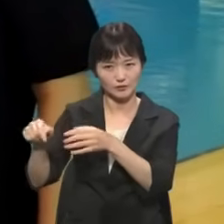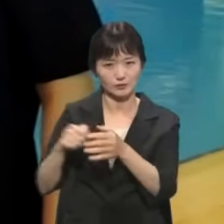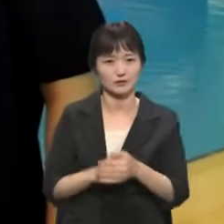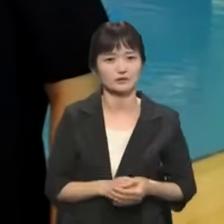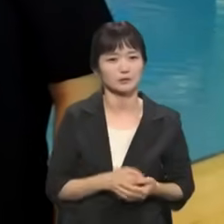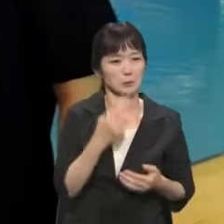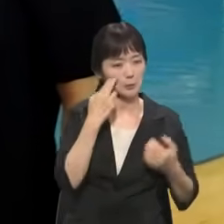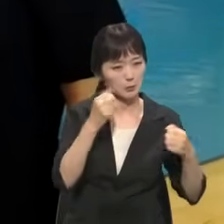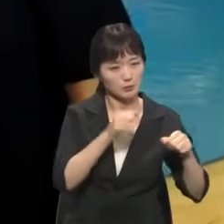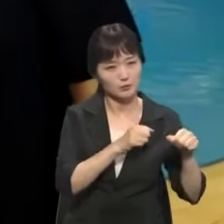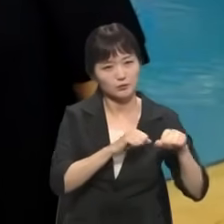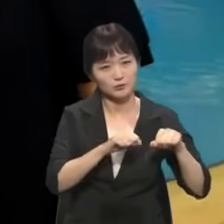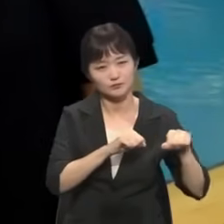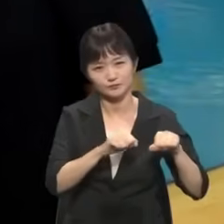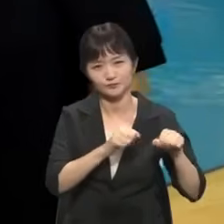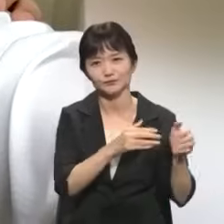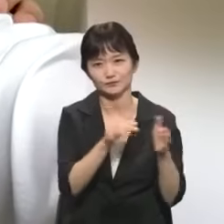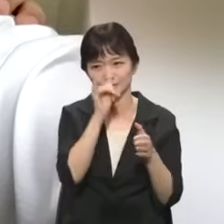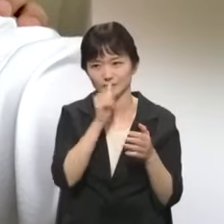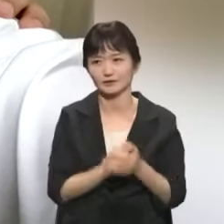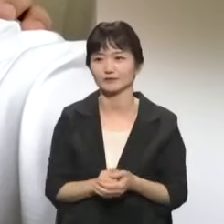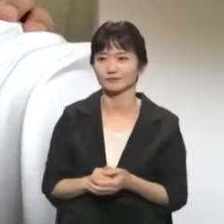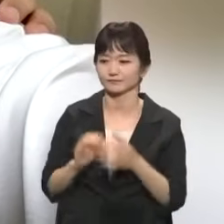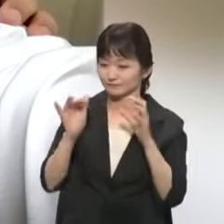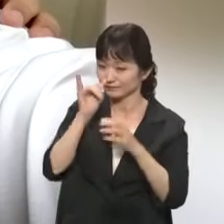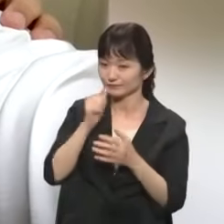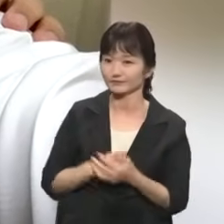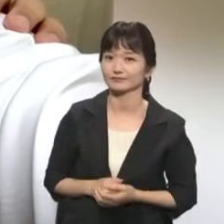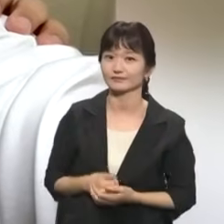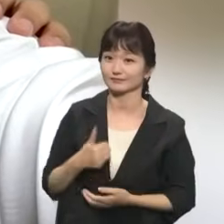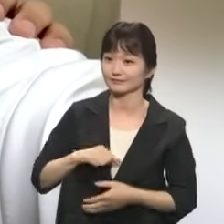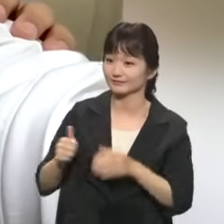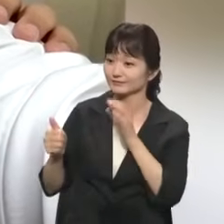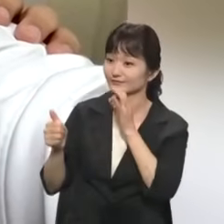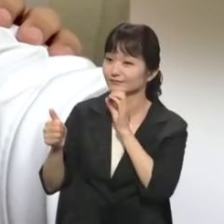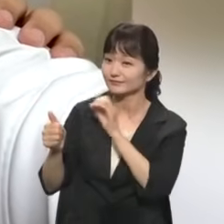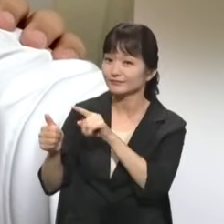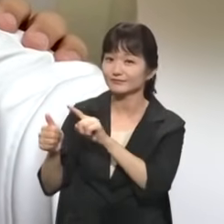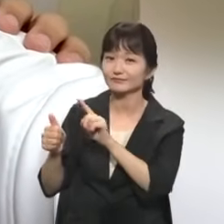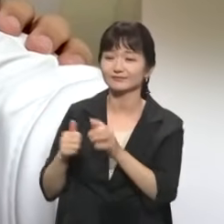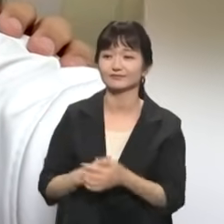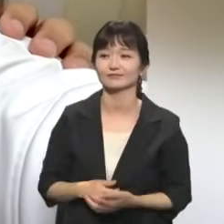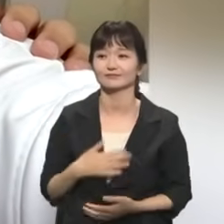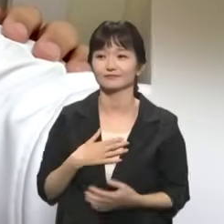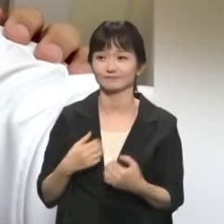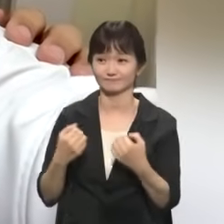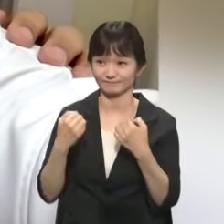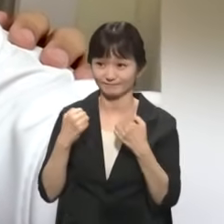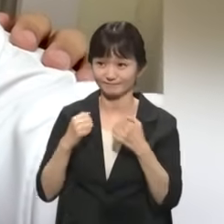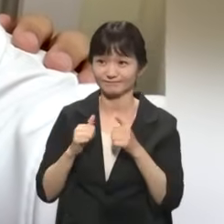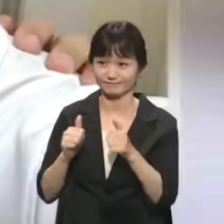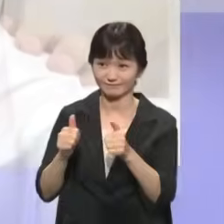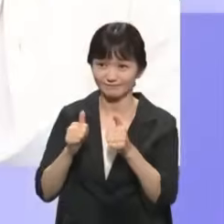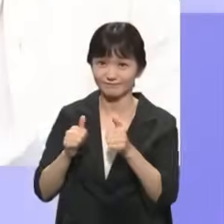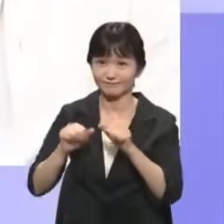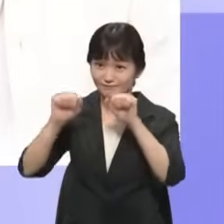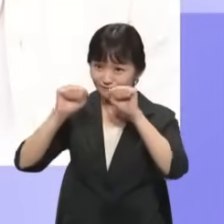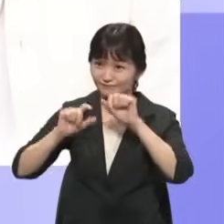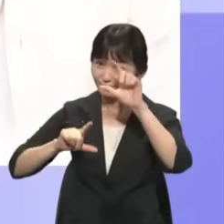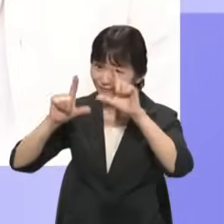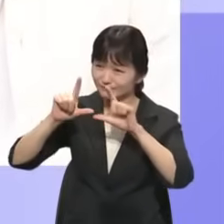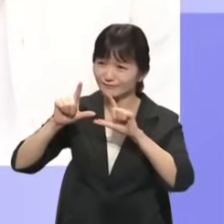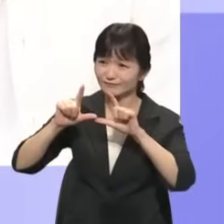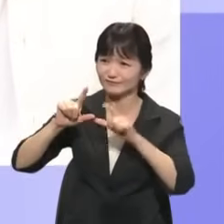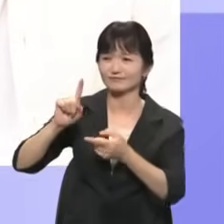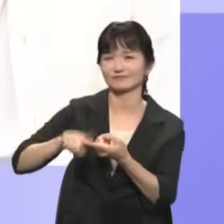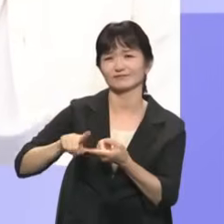네. 응원 한마디 해주신다면요, 아들에게. 응원요? 네. 그냥 저는 이렇게 건강하게 열심히 운동하는 모습이 그 자체가